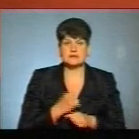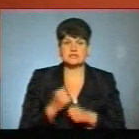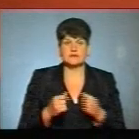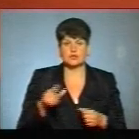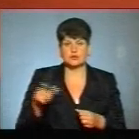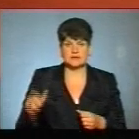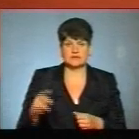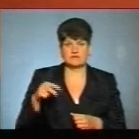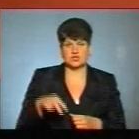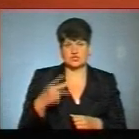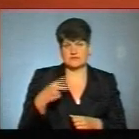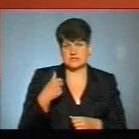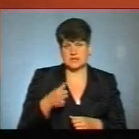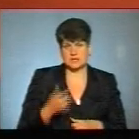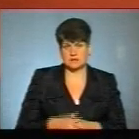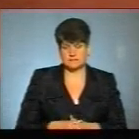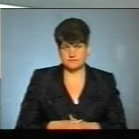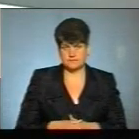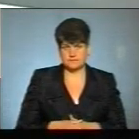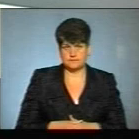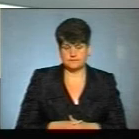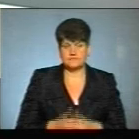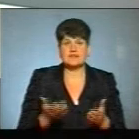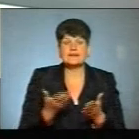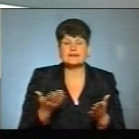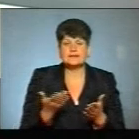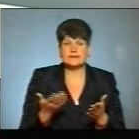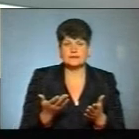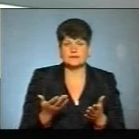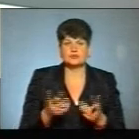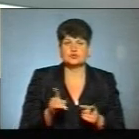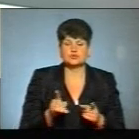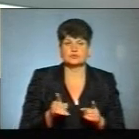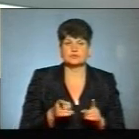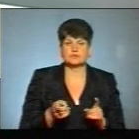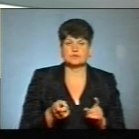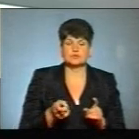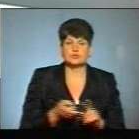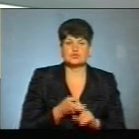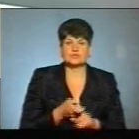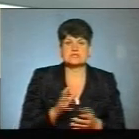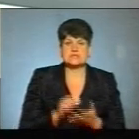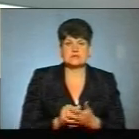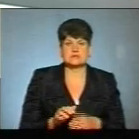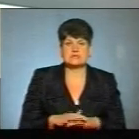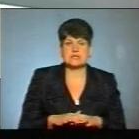на 2020 рік? Які аспекти, зокрема, що стосується зайнятості населення?